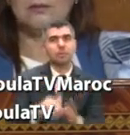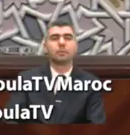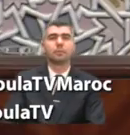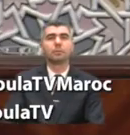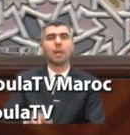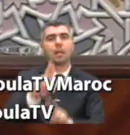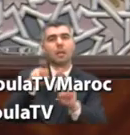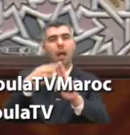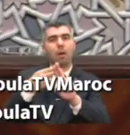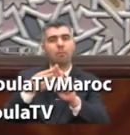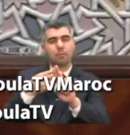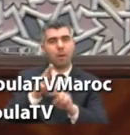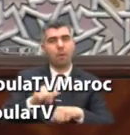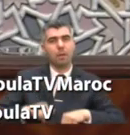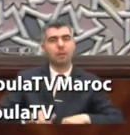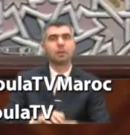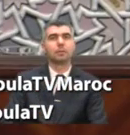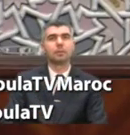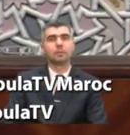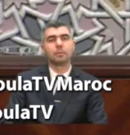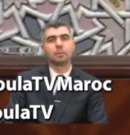جواب سيد الوزير. تفضلوا.